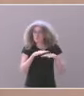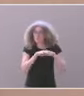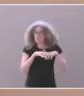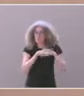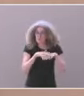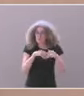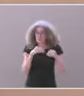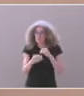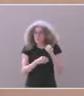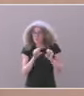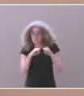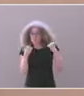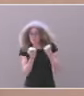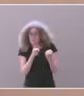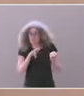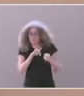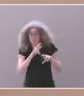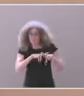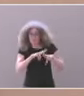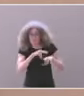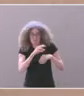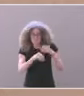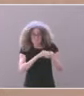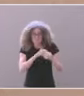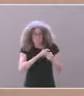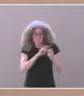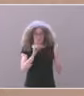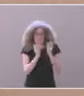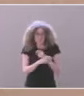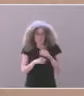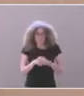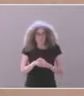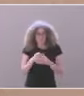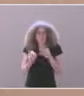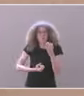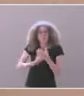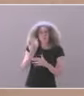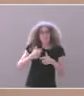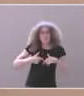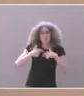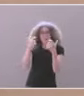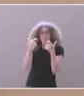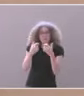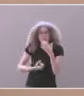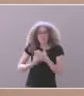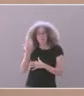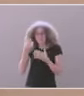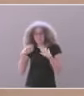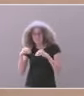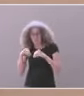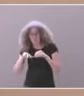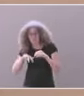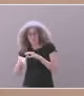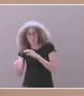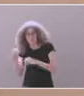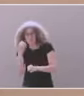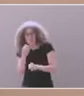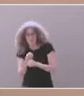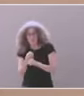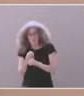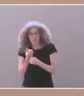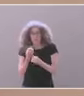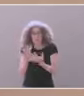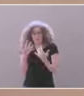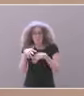transformés. La programmation des nouveaux bâtiments seront mixés avec de nouveaux logements et des nouveaux commerces de l'activité. Les commerces, par exemple, de la